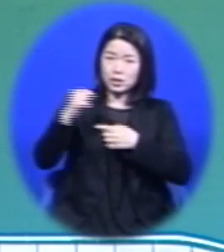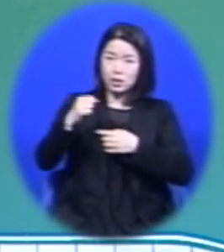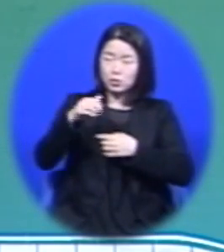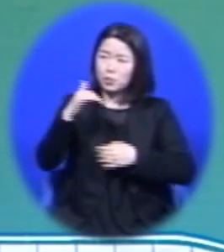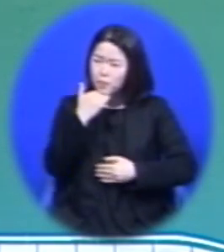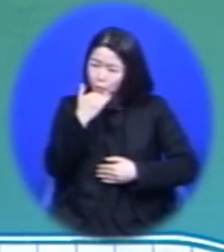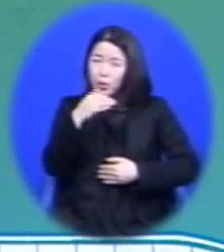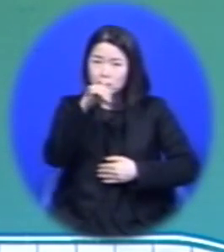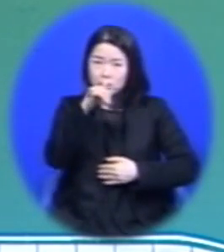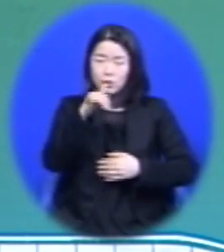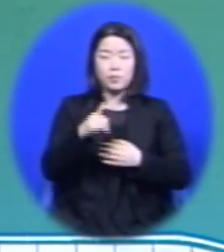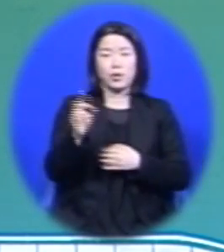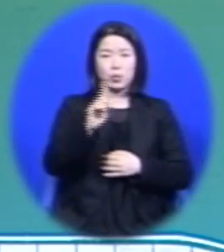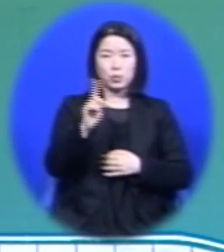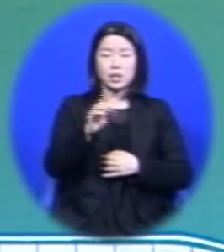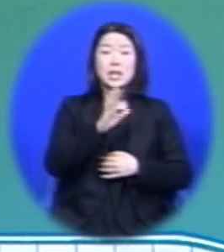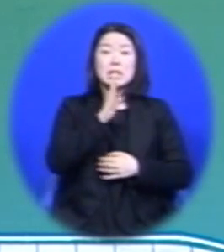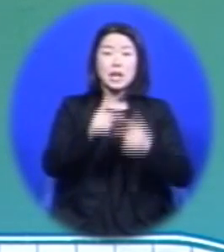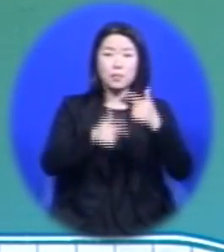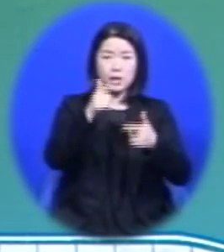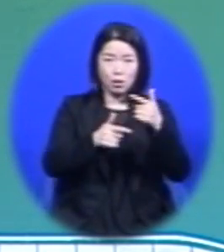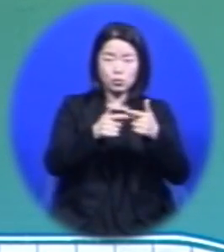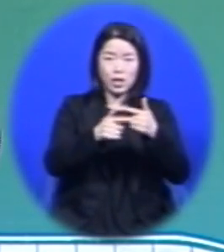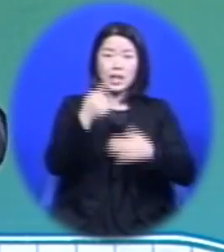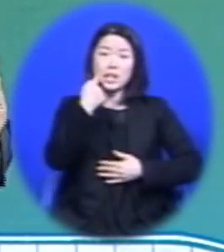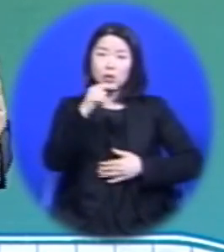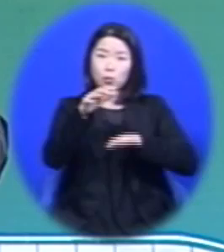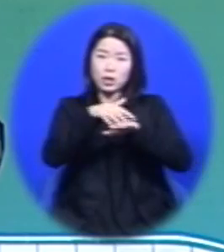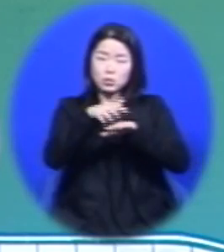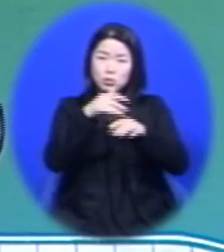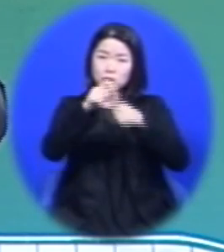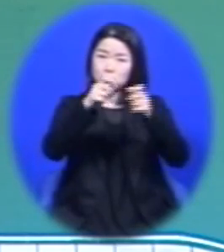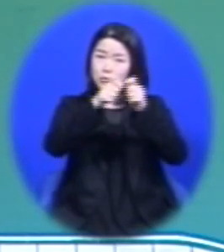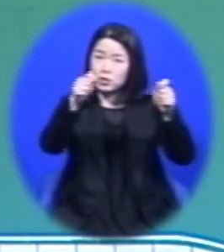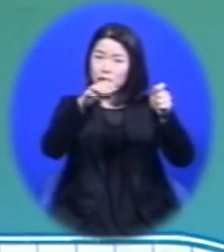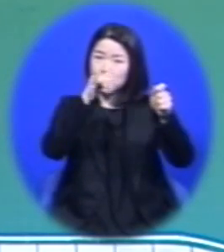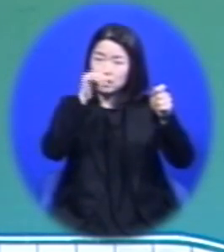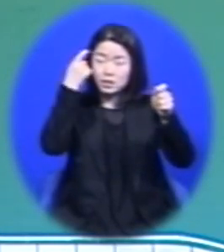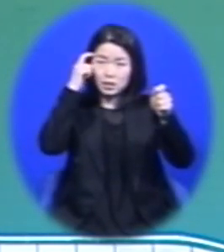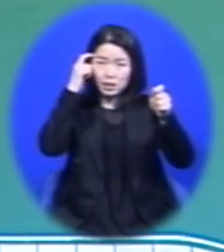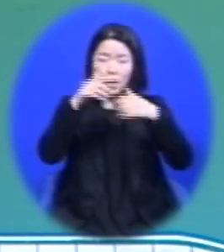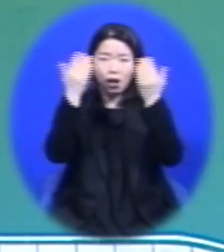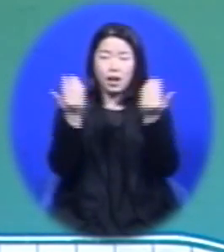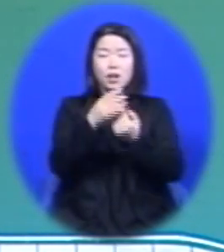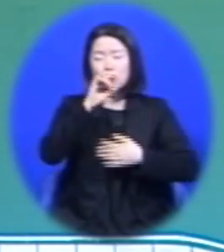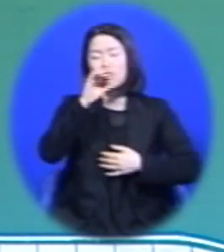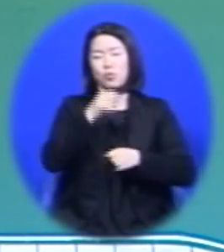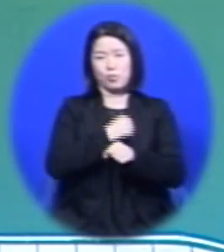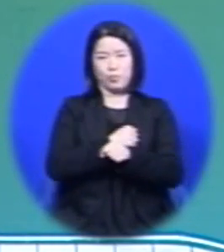지켜보고 있으면서 도대체 참나무에 노란 손수건이 걸렸을까 하는 것이 다